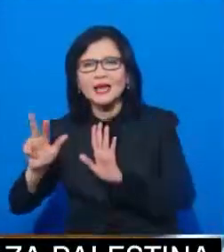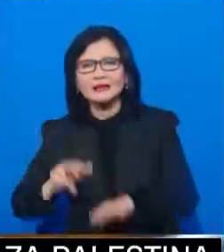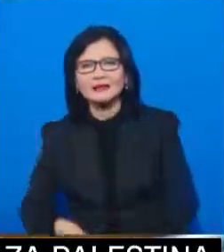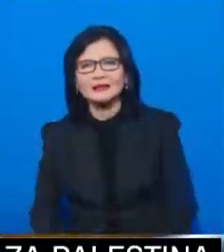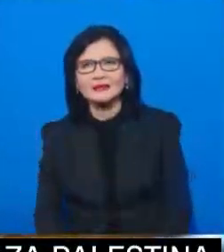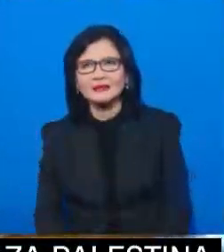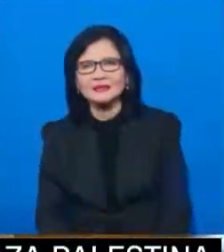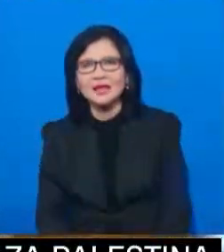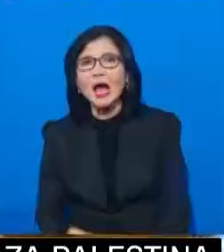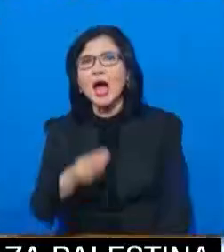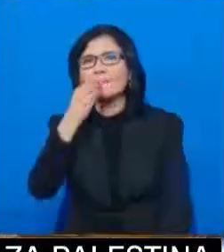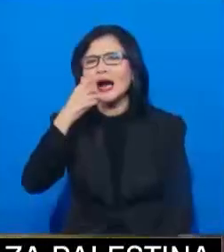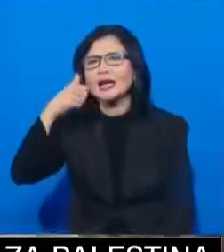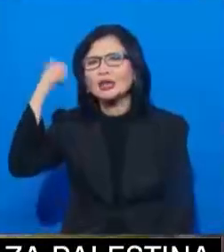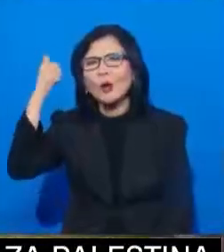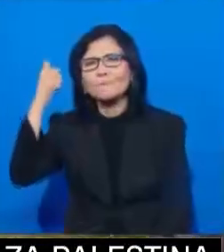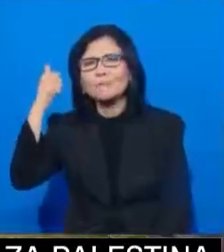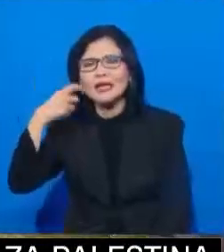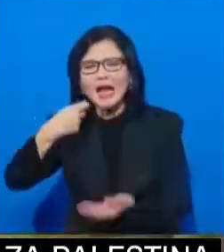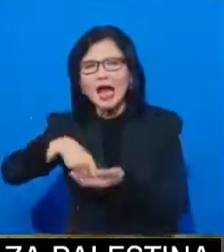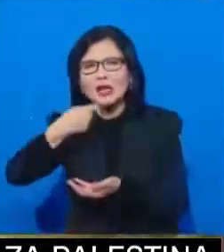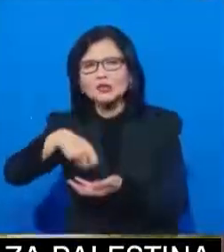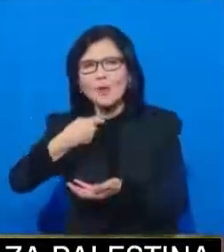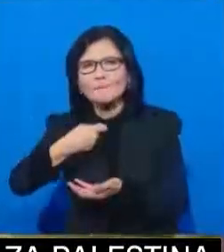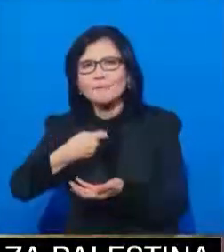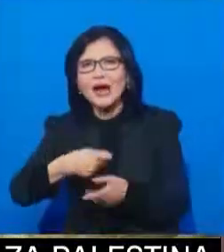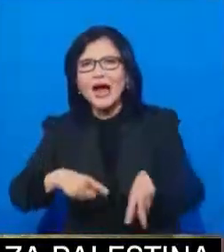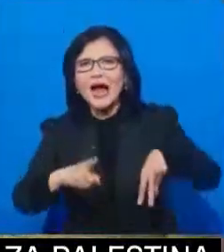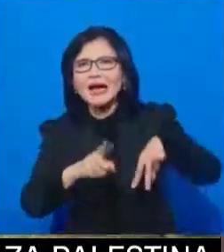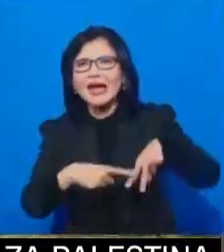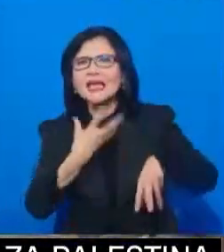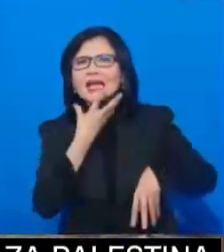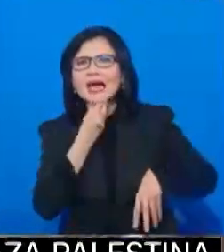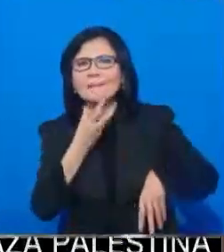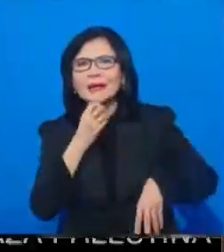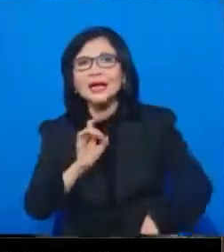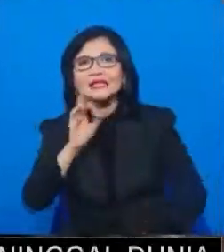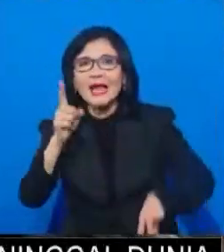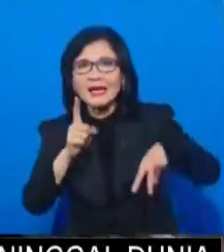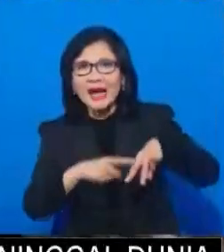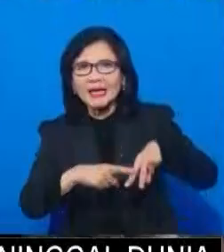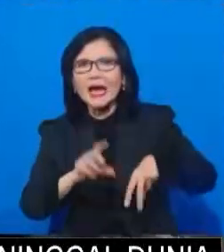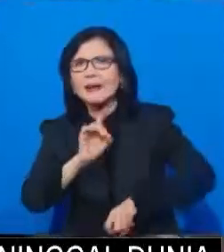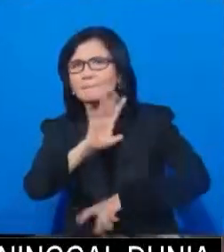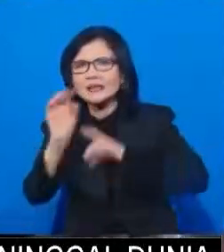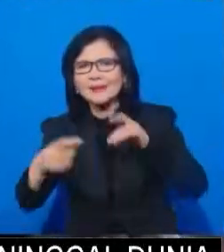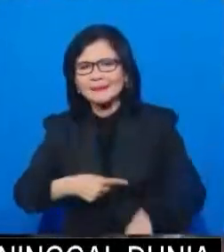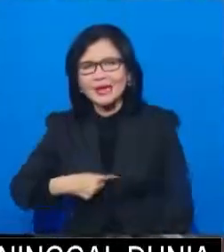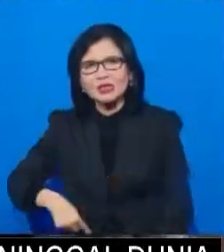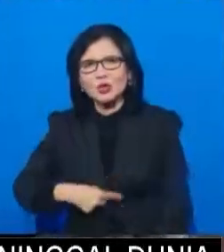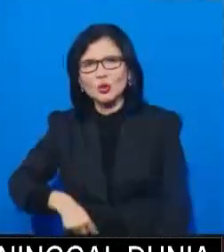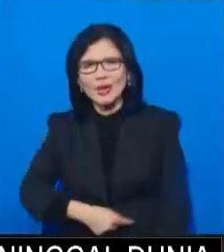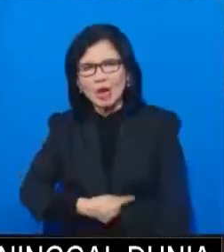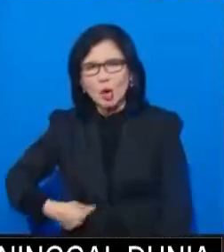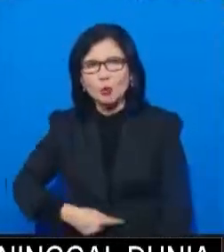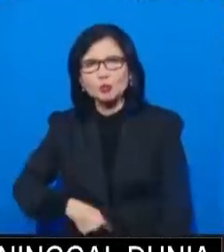Menu andalannya tentu saja sop kaki kambing. Selain kaki, ada juga berbagai pilihan jeroan seperti usus,